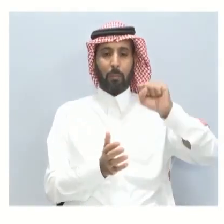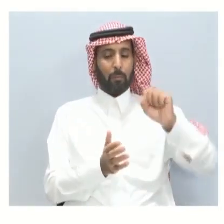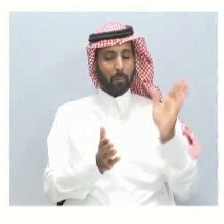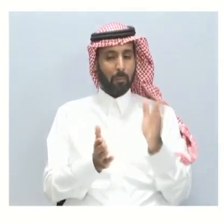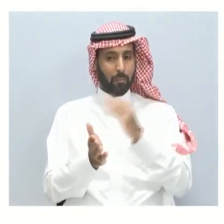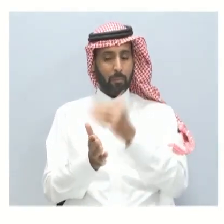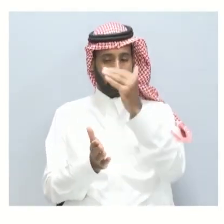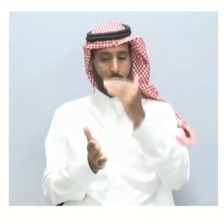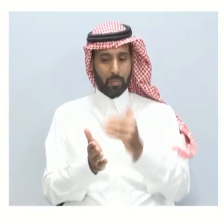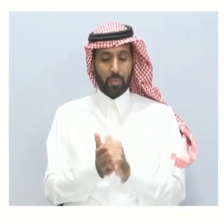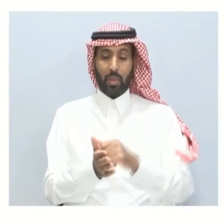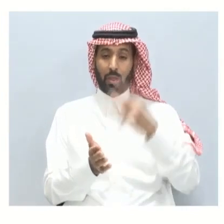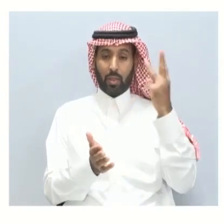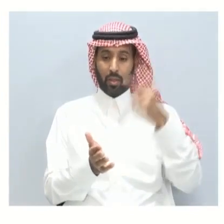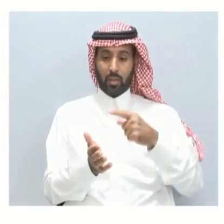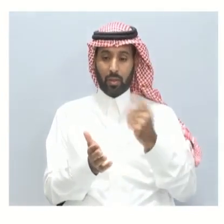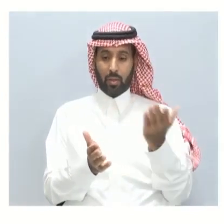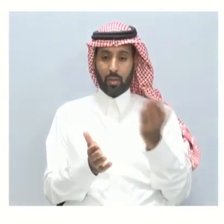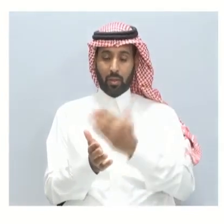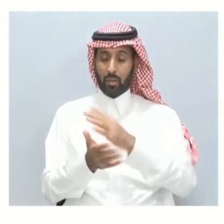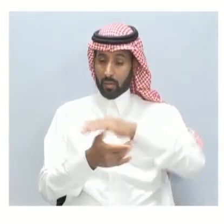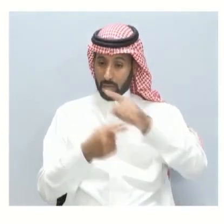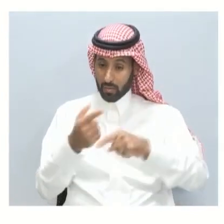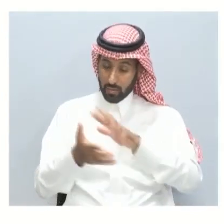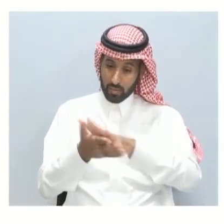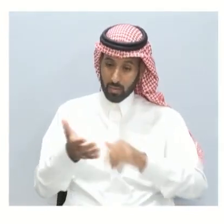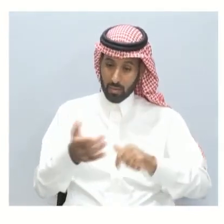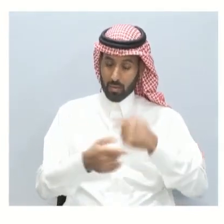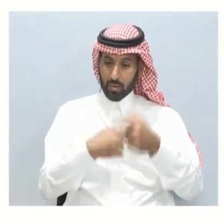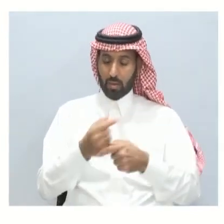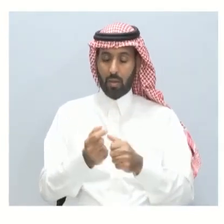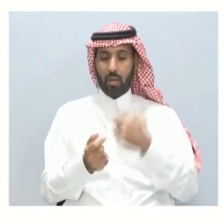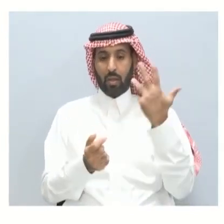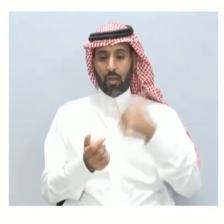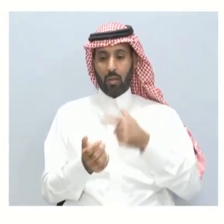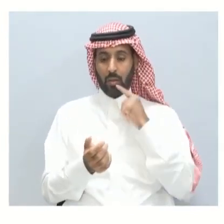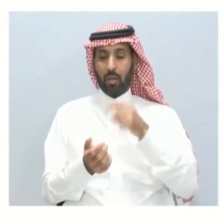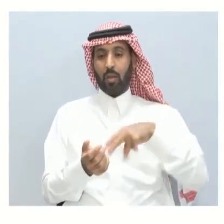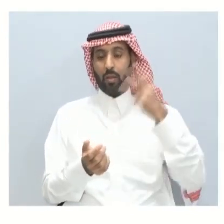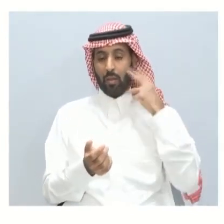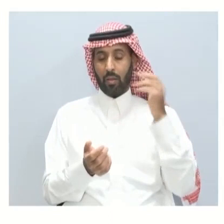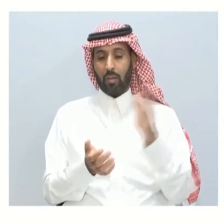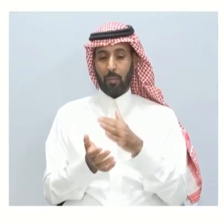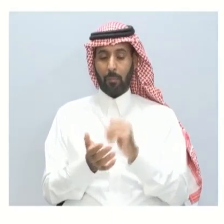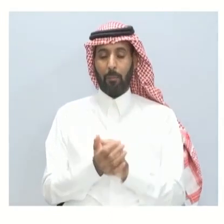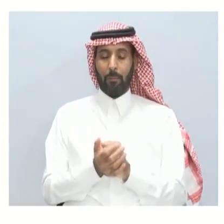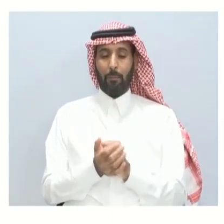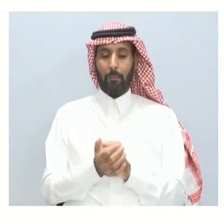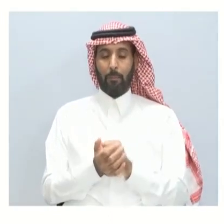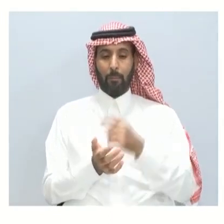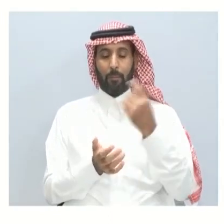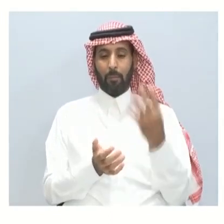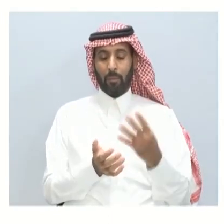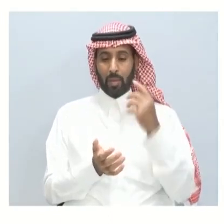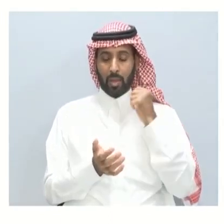تشمل مجموعات من الثالثه عشر في الجدول الدوري حتى الثامنه عشر الثالثه اي او نقول الثالثه عشر الاربعه